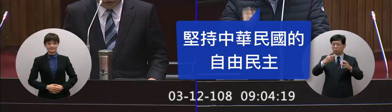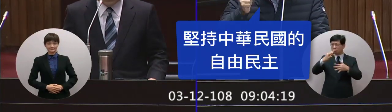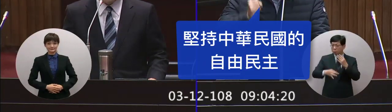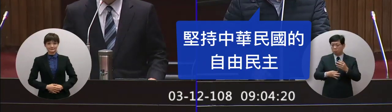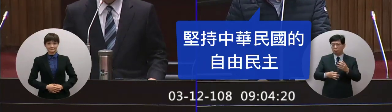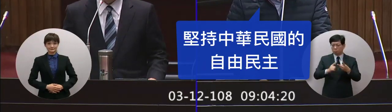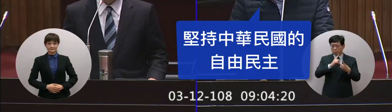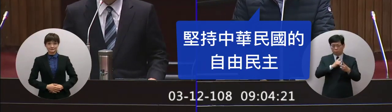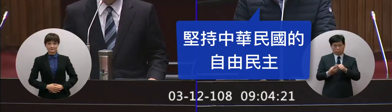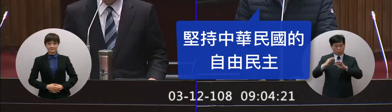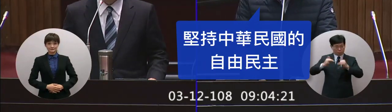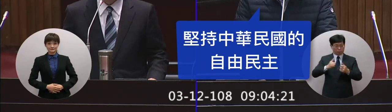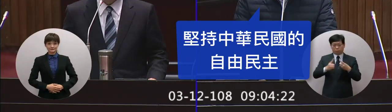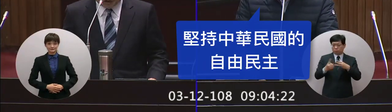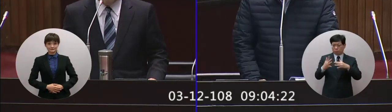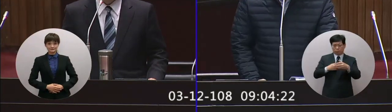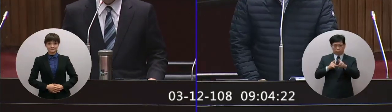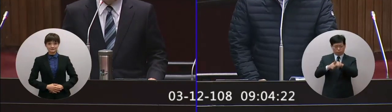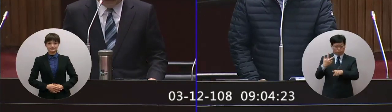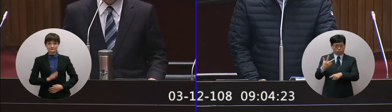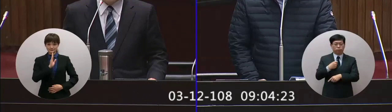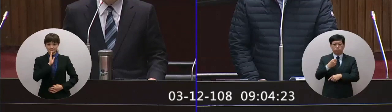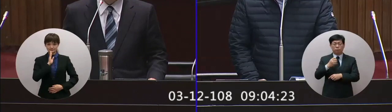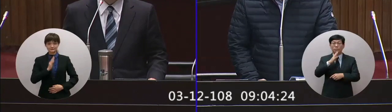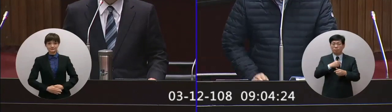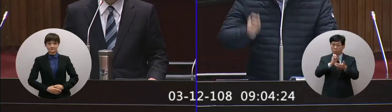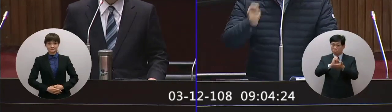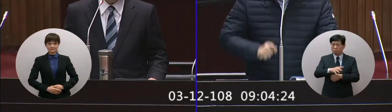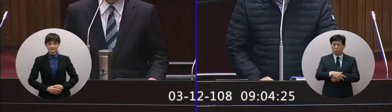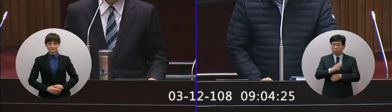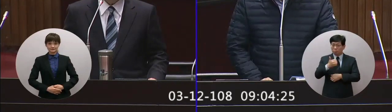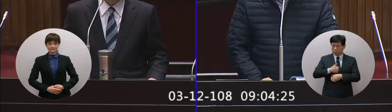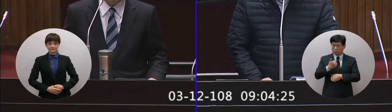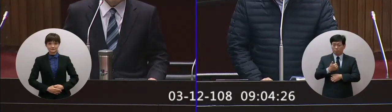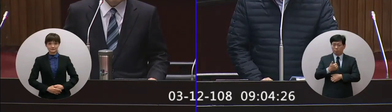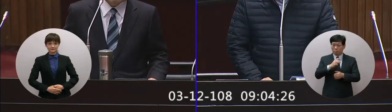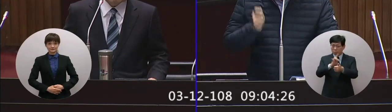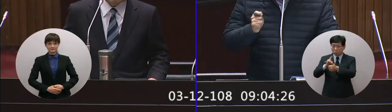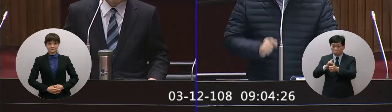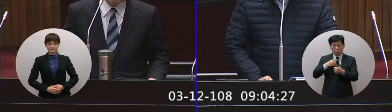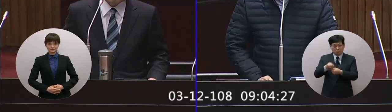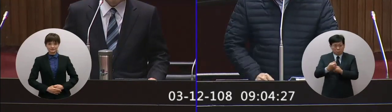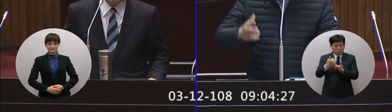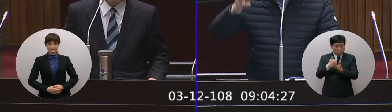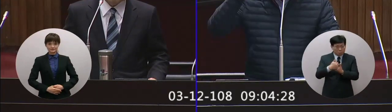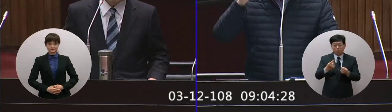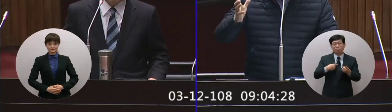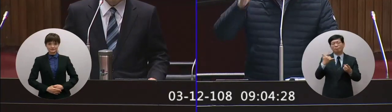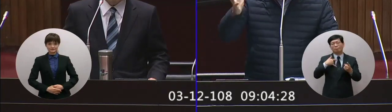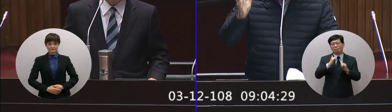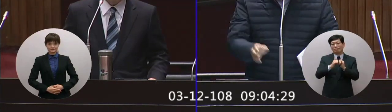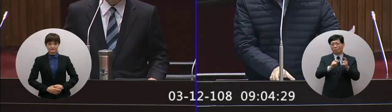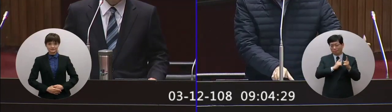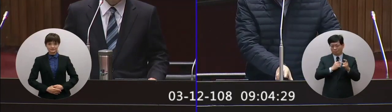两制，坚持中华民国的自由民主， 謝謝。 但是院长要跟你报告，是不是被选票拉高支持度，我们就让全民睁大眼睛来看。